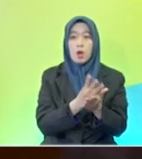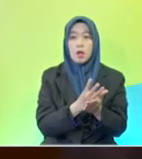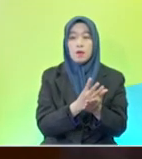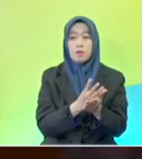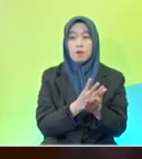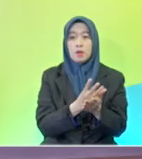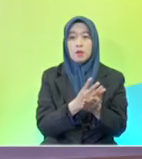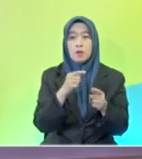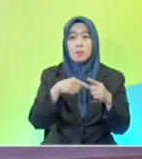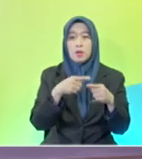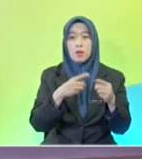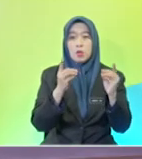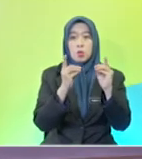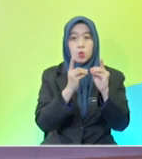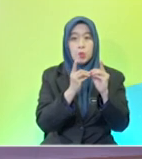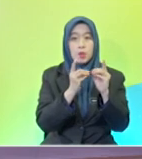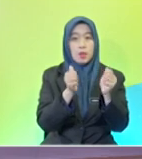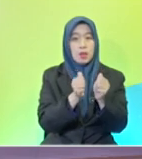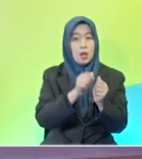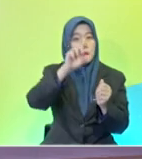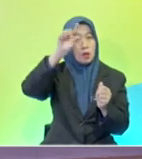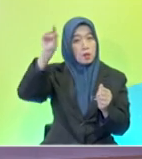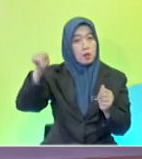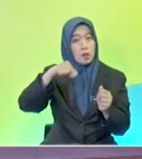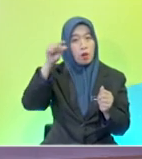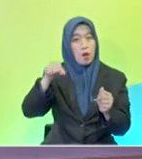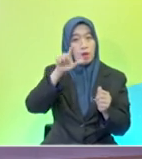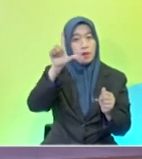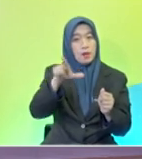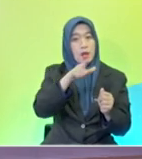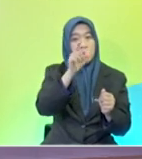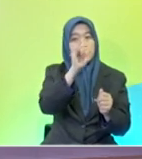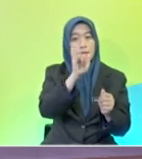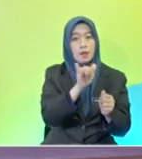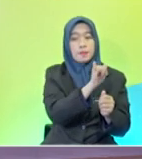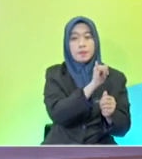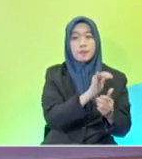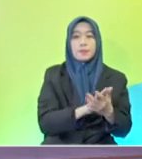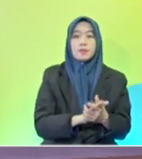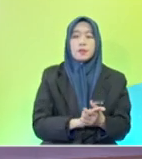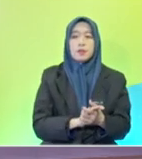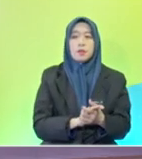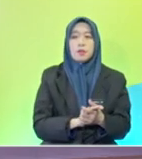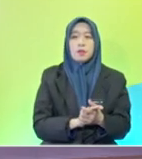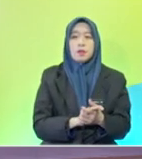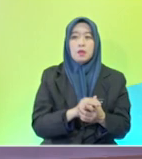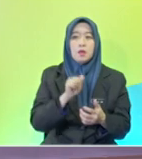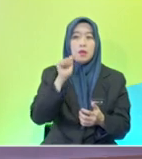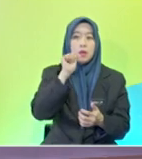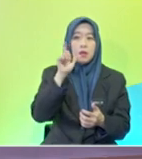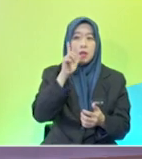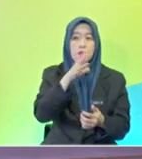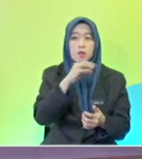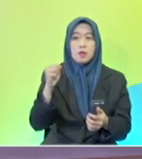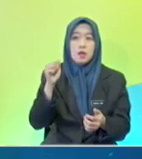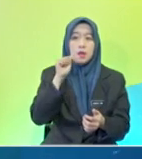apabila berjumpa dengan qaf lam ya. Okey, kita ulang balik Alia dan juga Amni. Alia